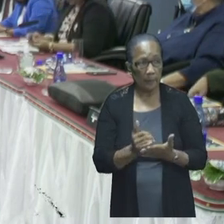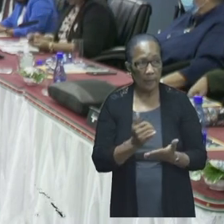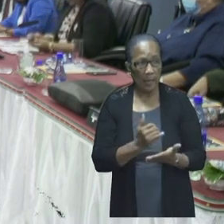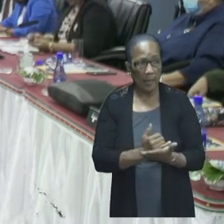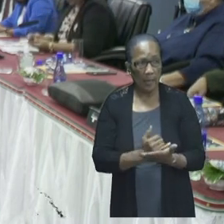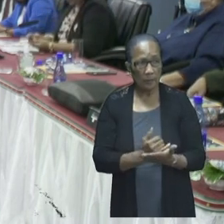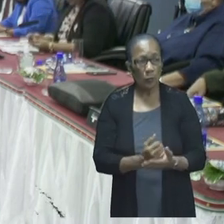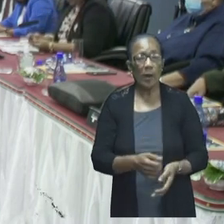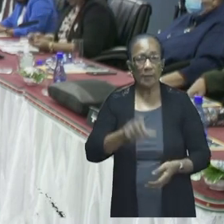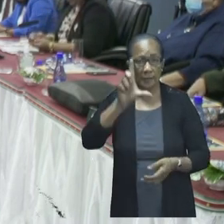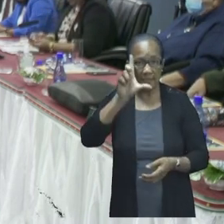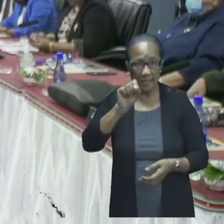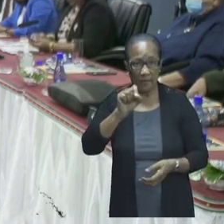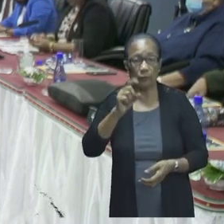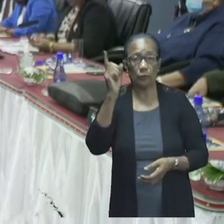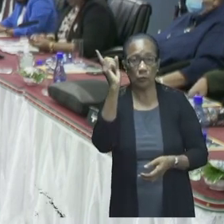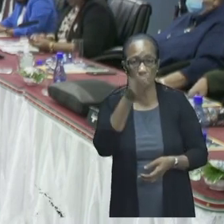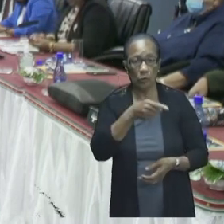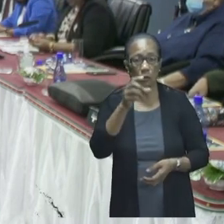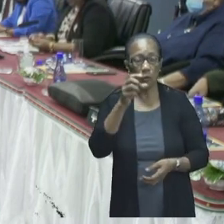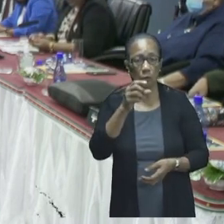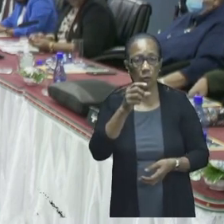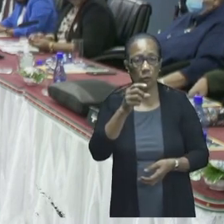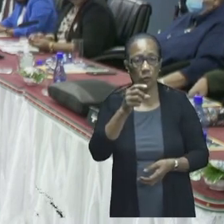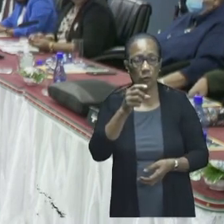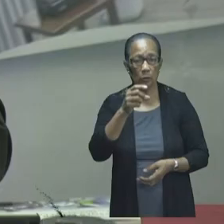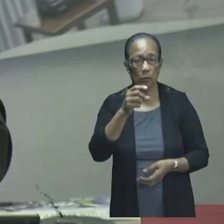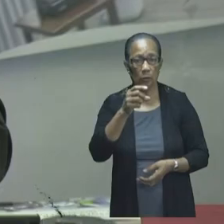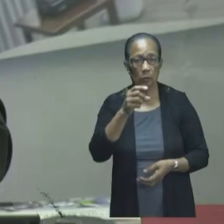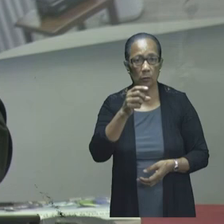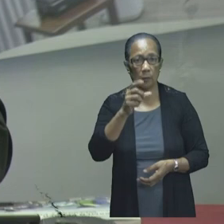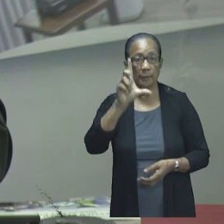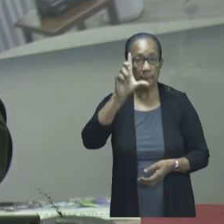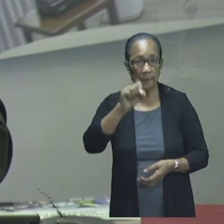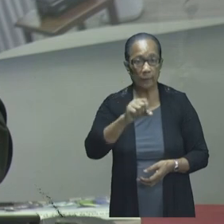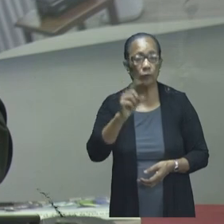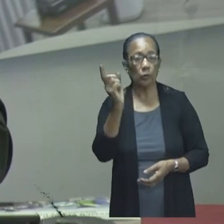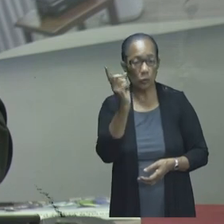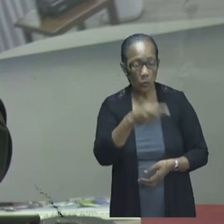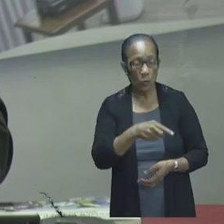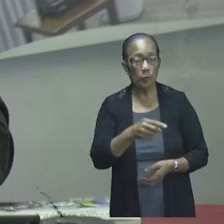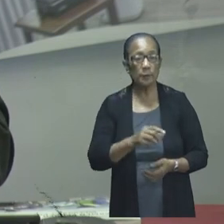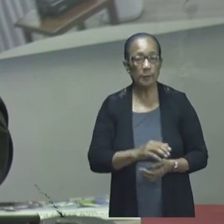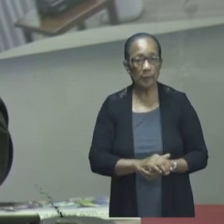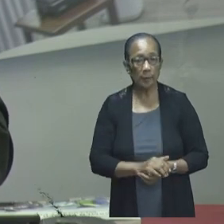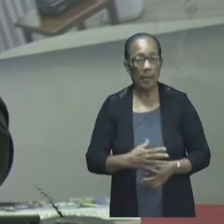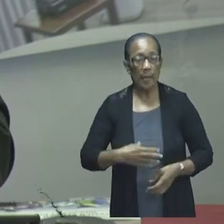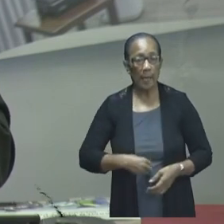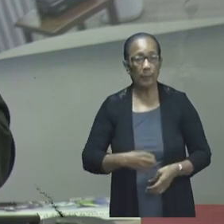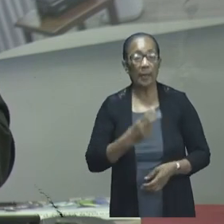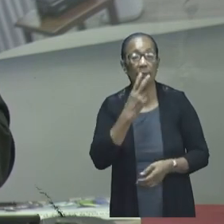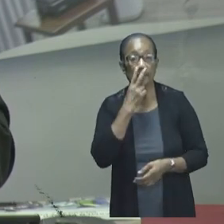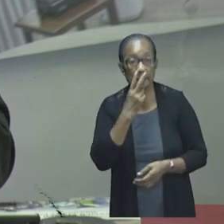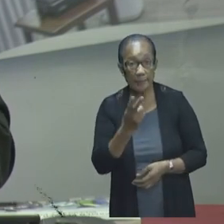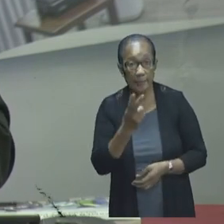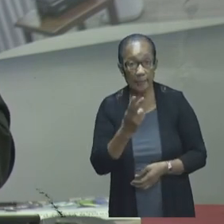70.000 we hebben juist laten zien bij die recente